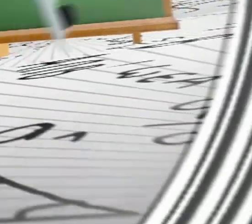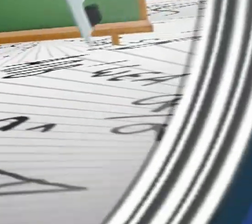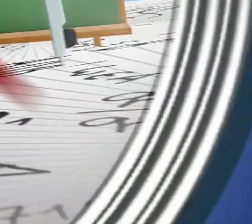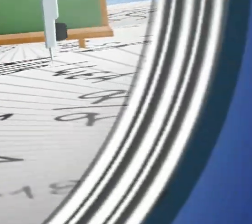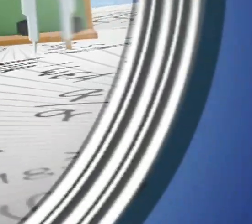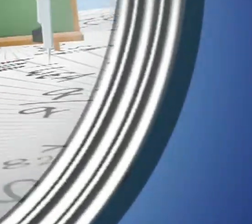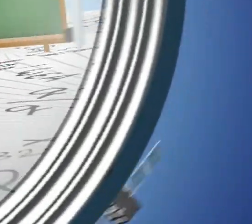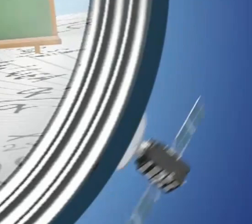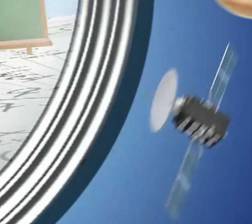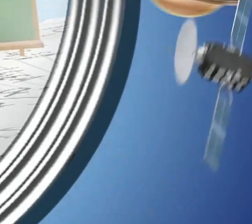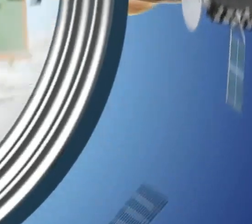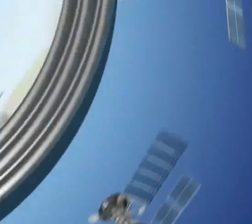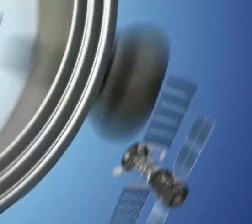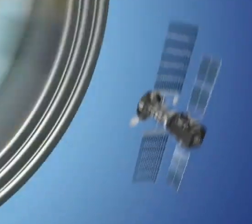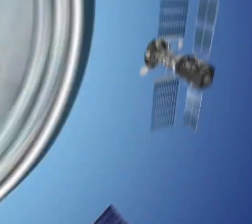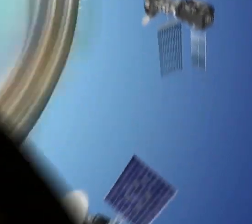Muzica